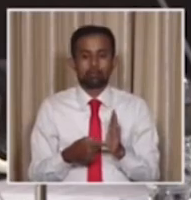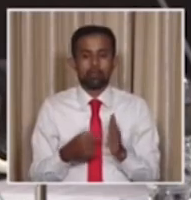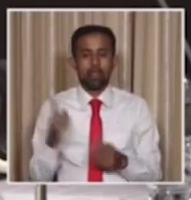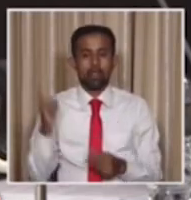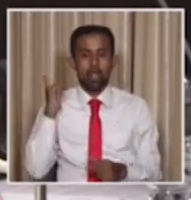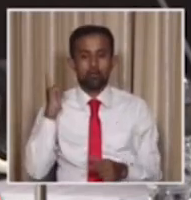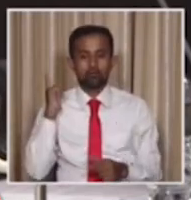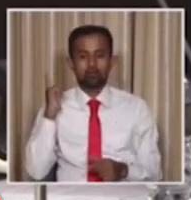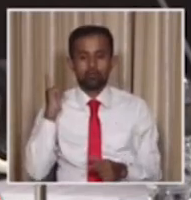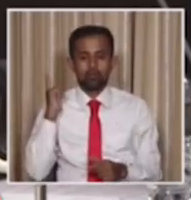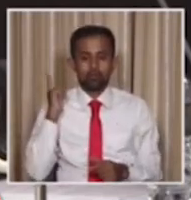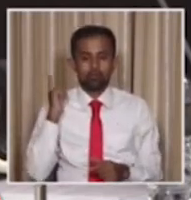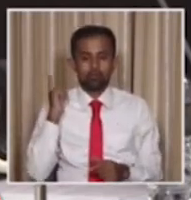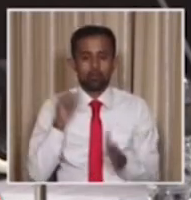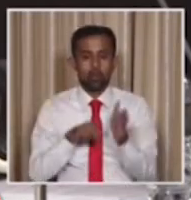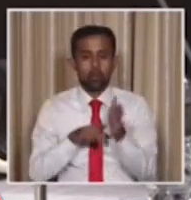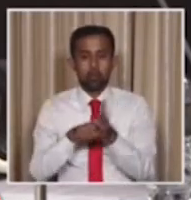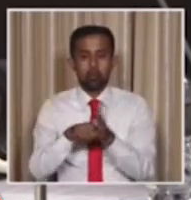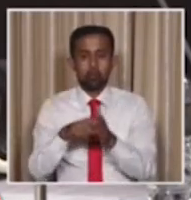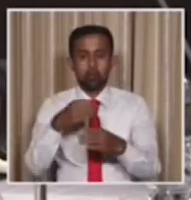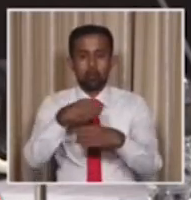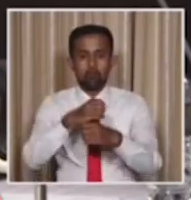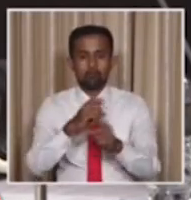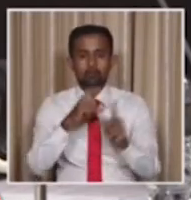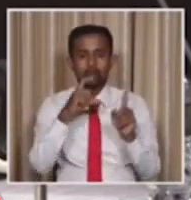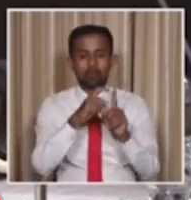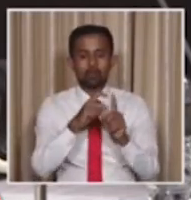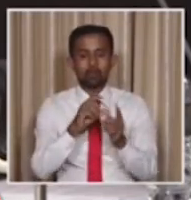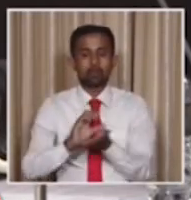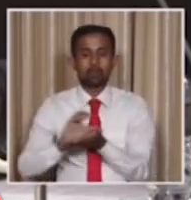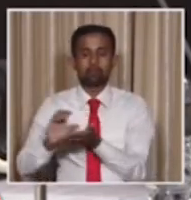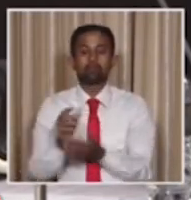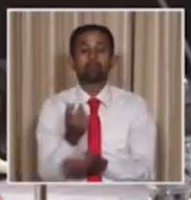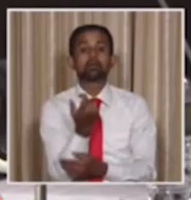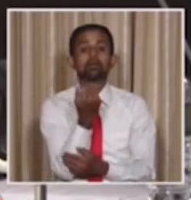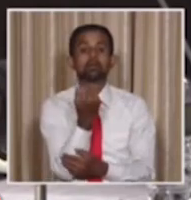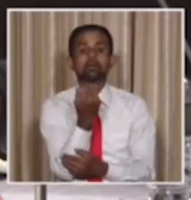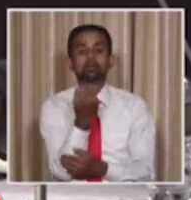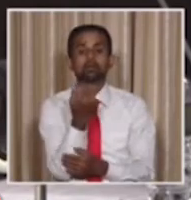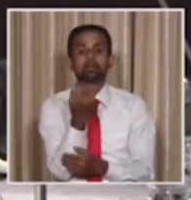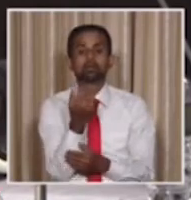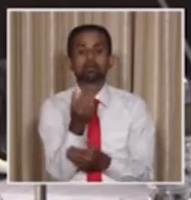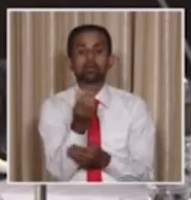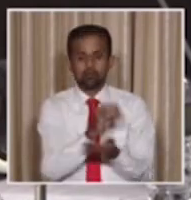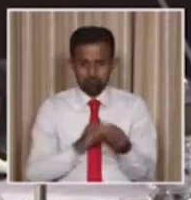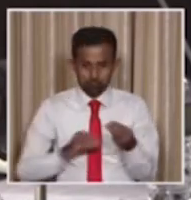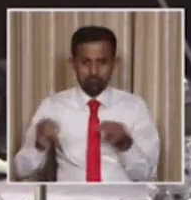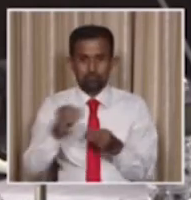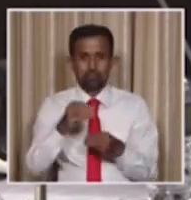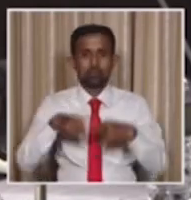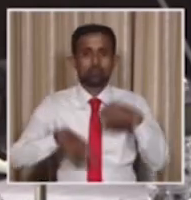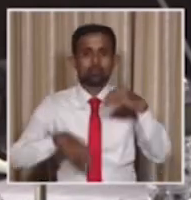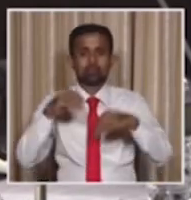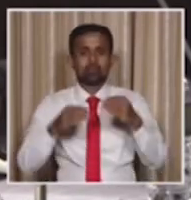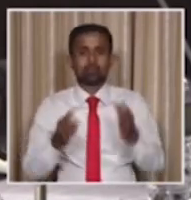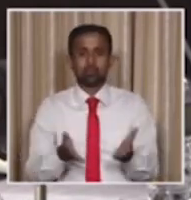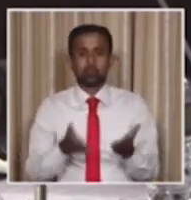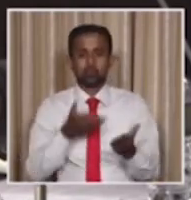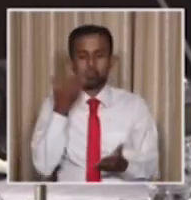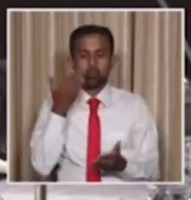வடக்கு கிழக்கிலே தமிழர்களுடைய பிரதேசத்திலே திட்டமிட்ட சிங்களமயப்படுத்தல் நடவடிக்கைகளுக்காக செலவிடப்படுகின்ற